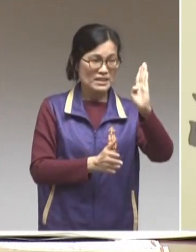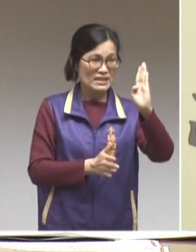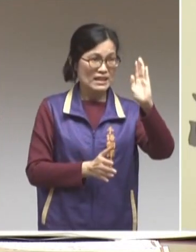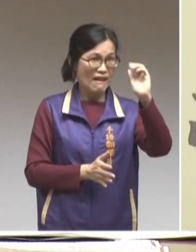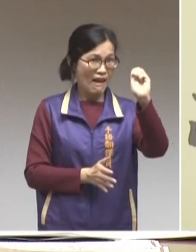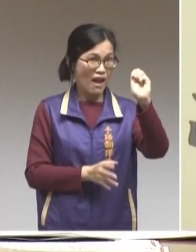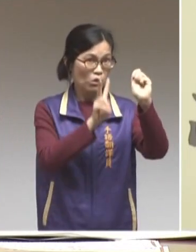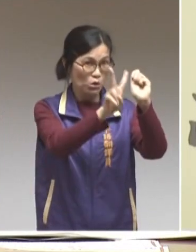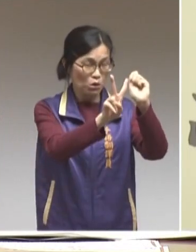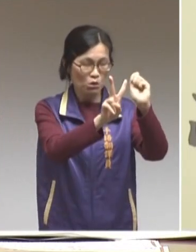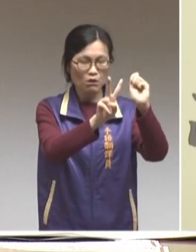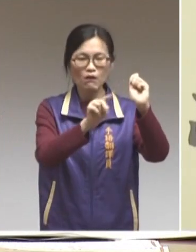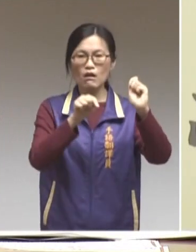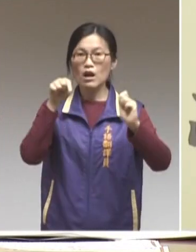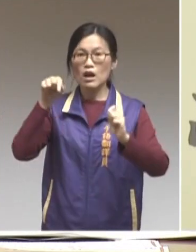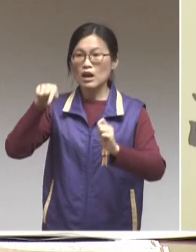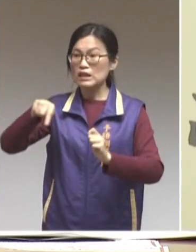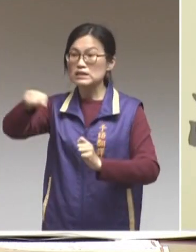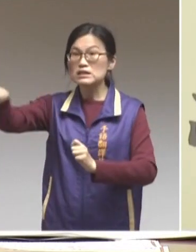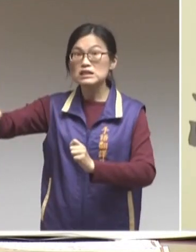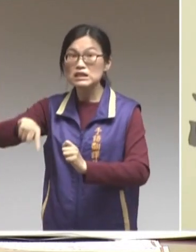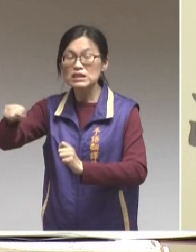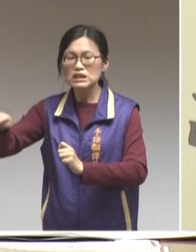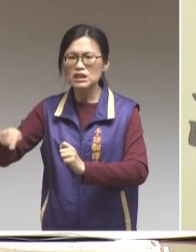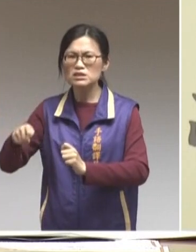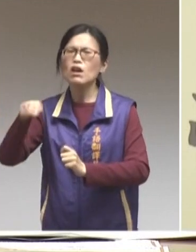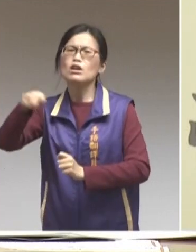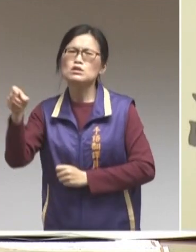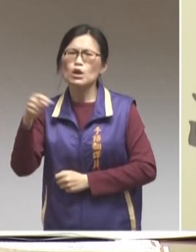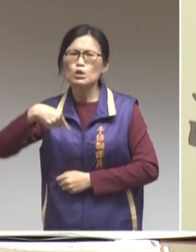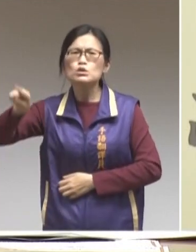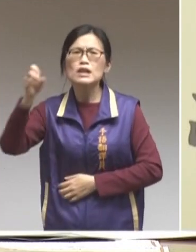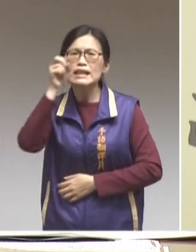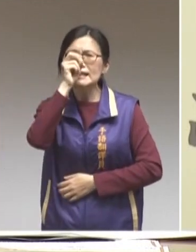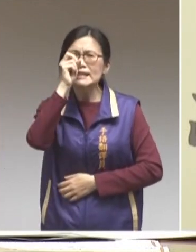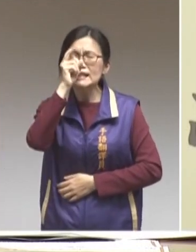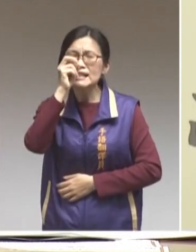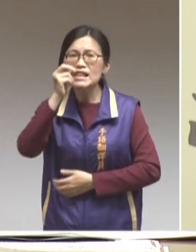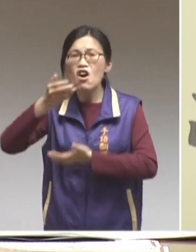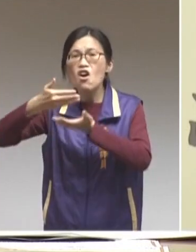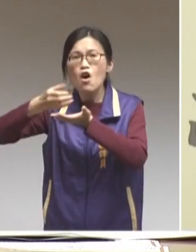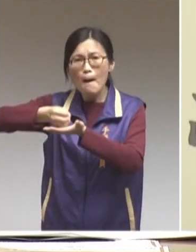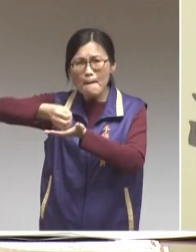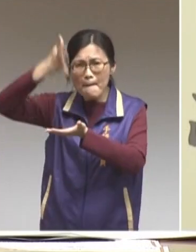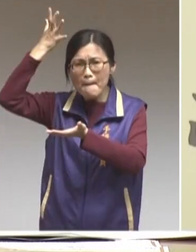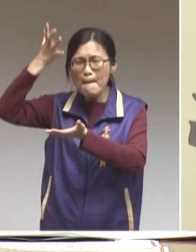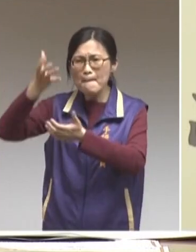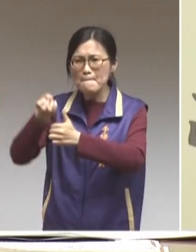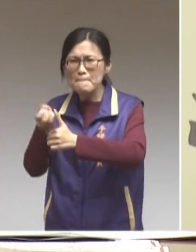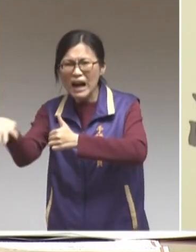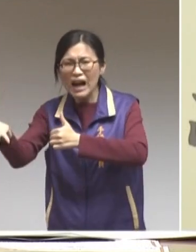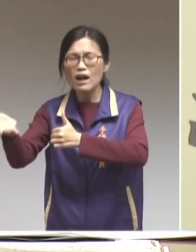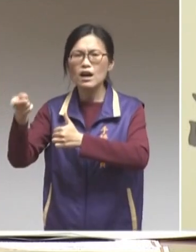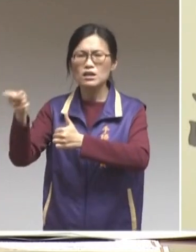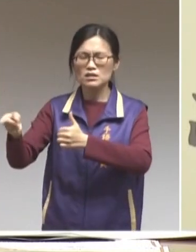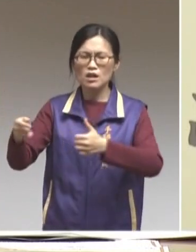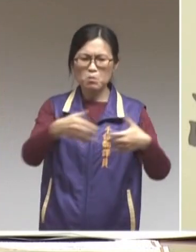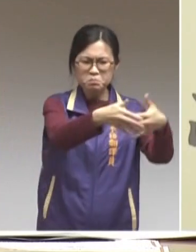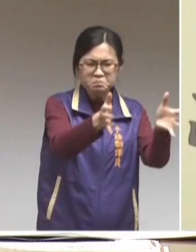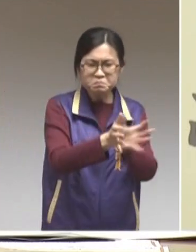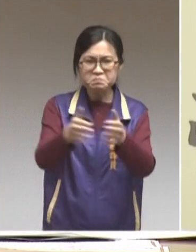那另外一群就是这个去宜兰这个某饭店的群聚感染有关的这个案，这两个群